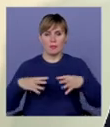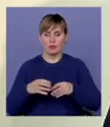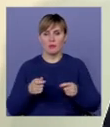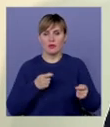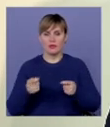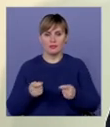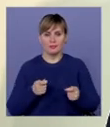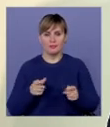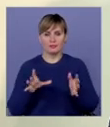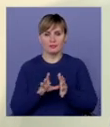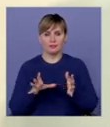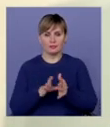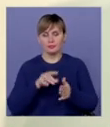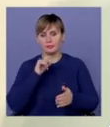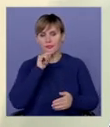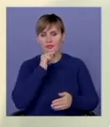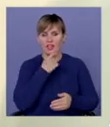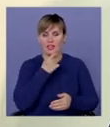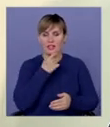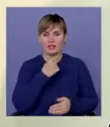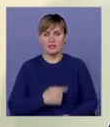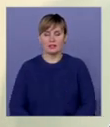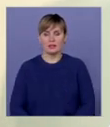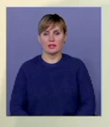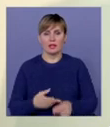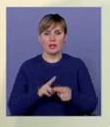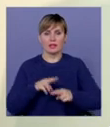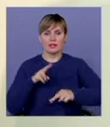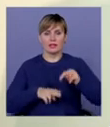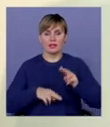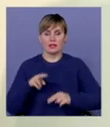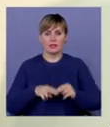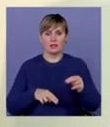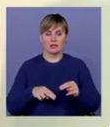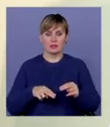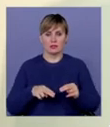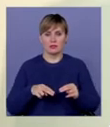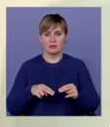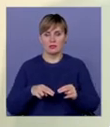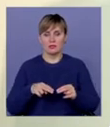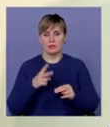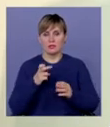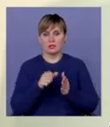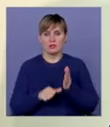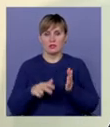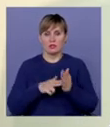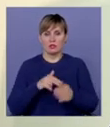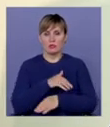управлением энергоэффективности. Это строительство линии наружного освещения 268